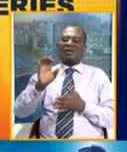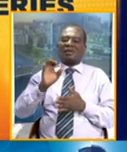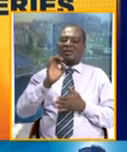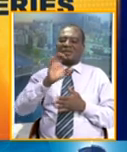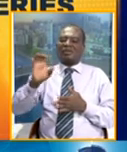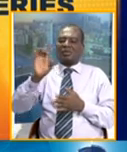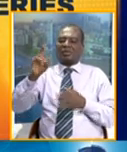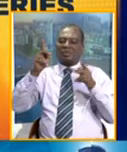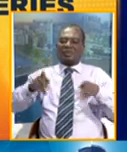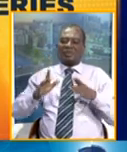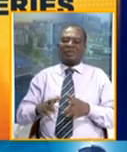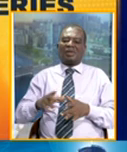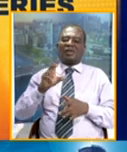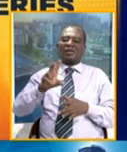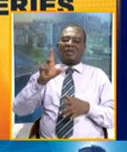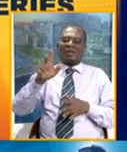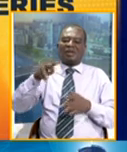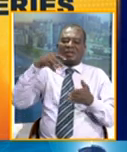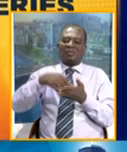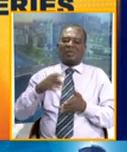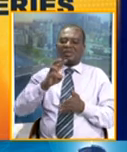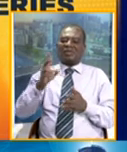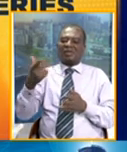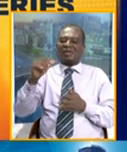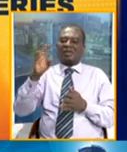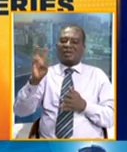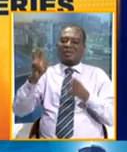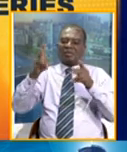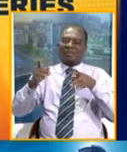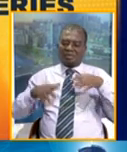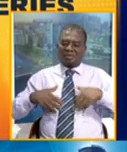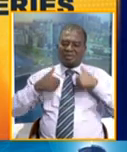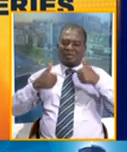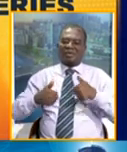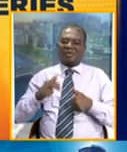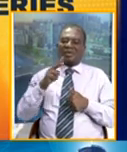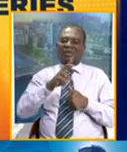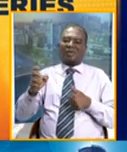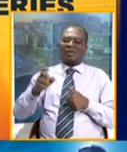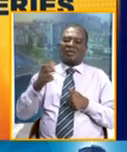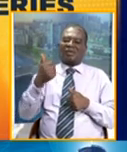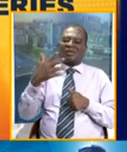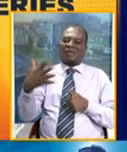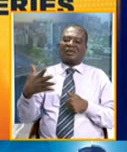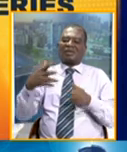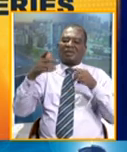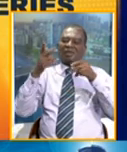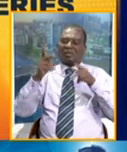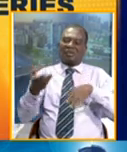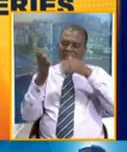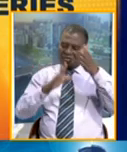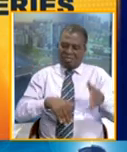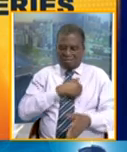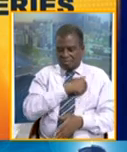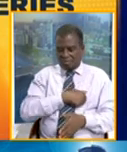coronavirus, 34 616 personnes guéries, 213 décès et 3 079